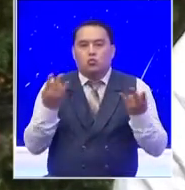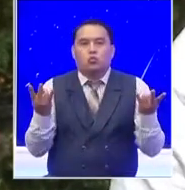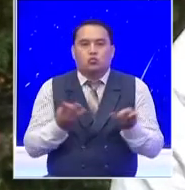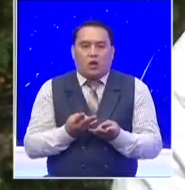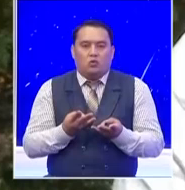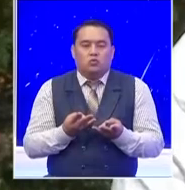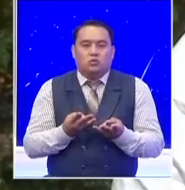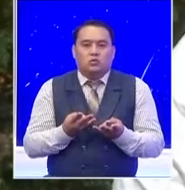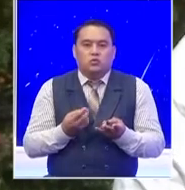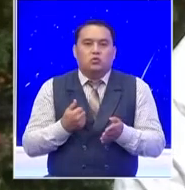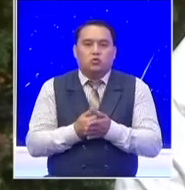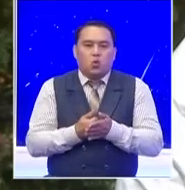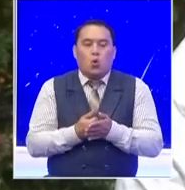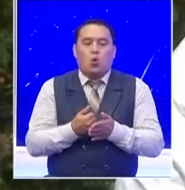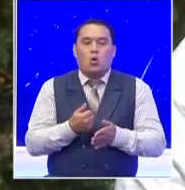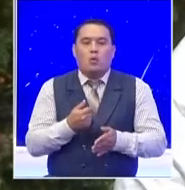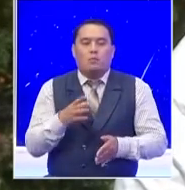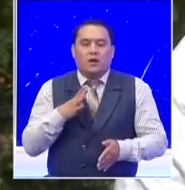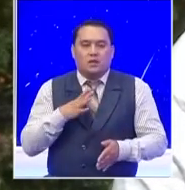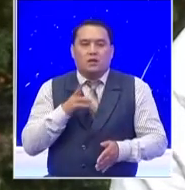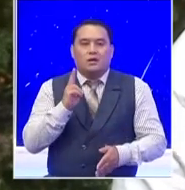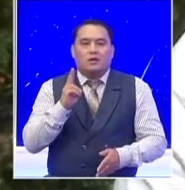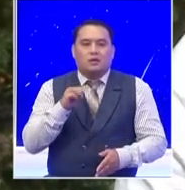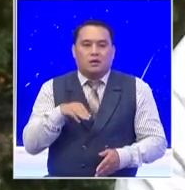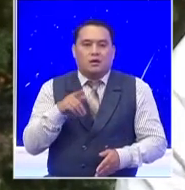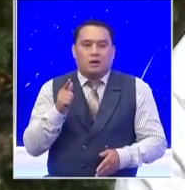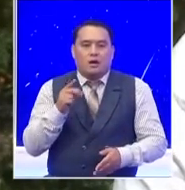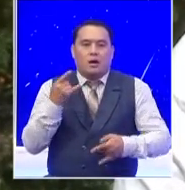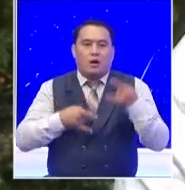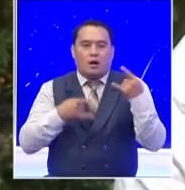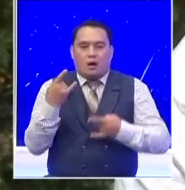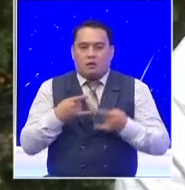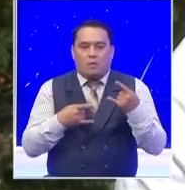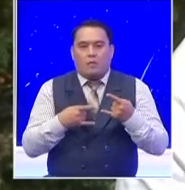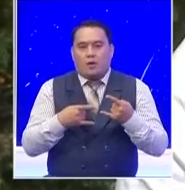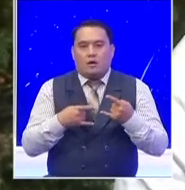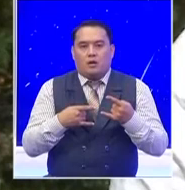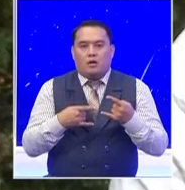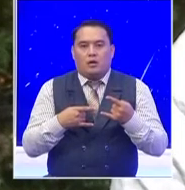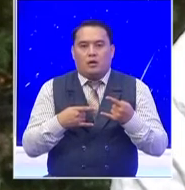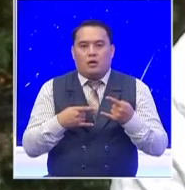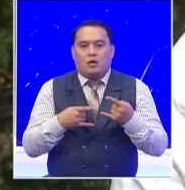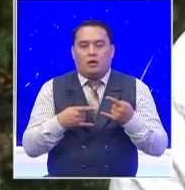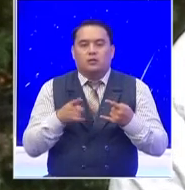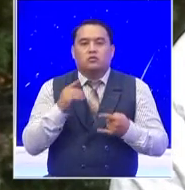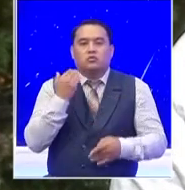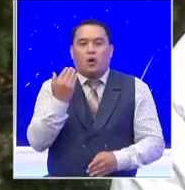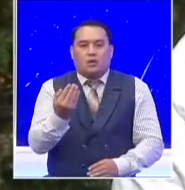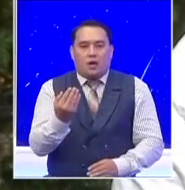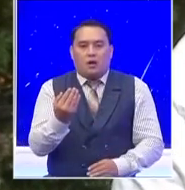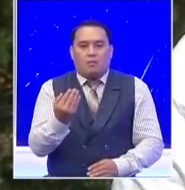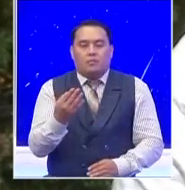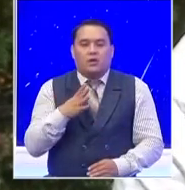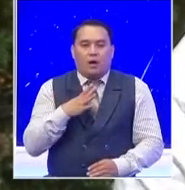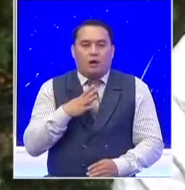нуждающаяся. До этого еще по каналу КТК ее снимали в передаче «Дауда Майсыз». Именно там сначала